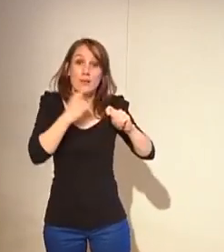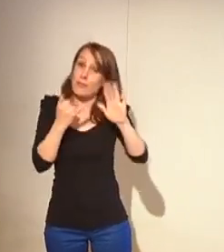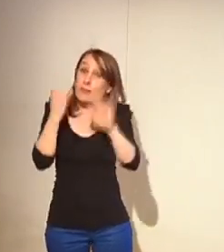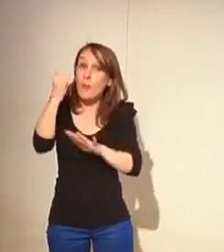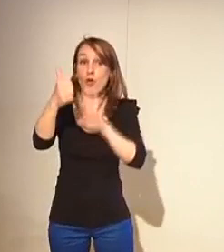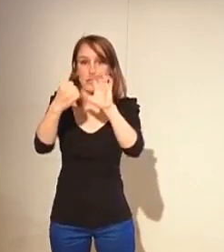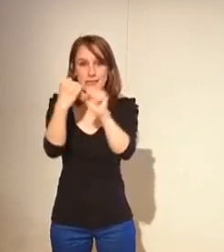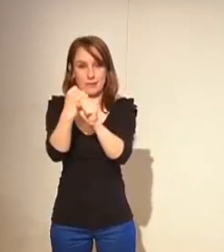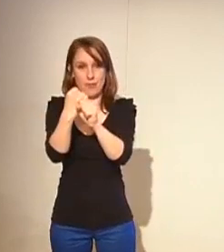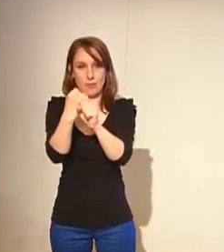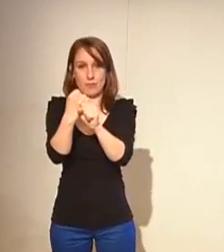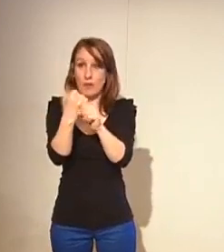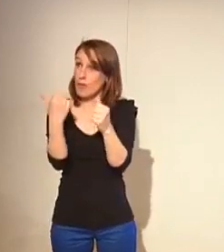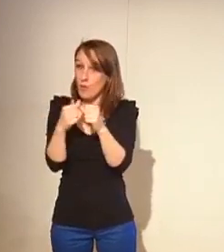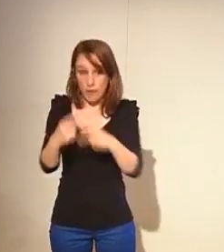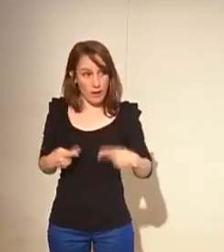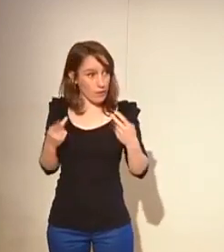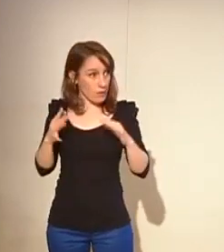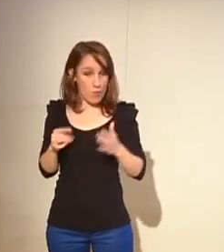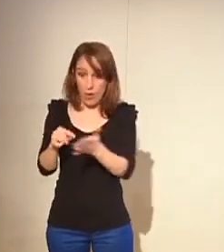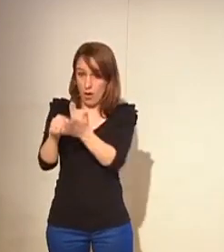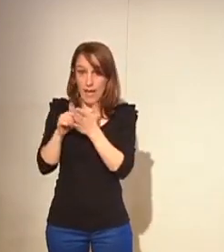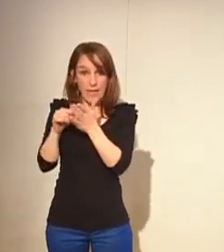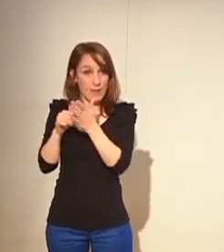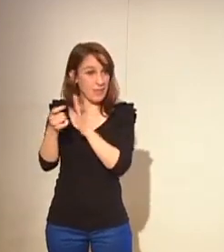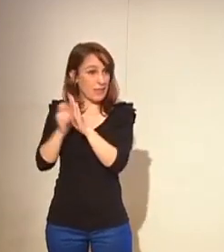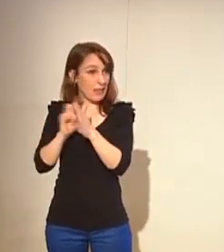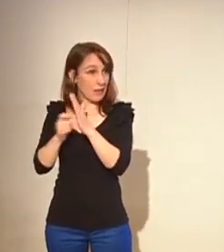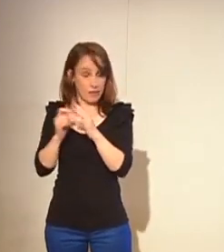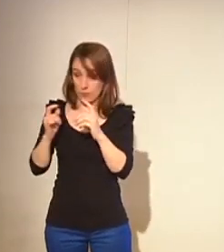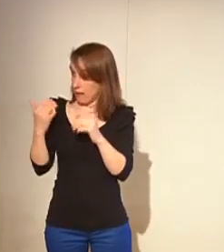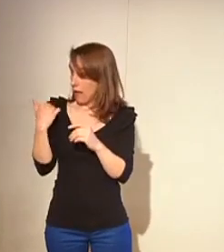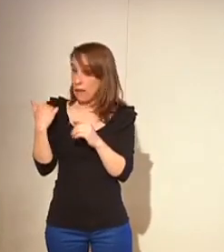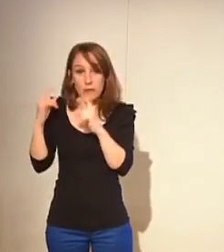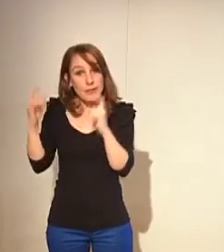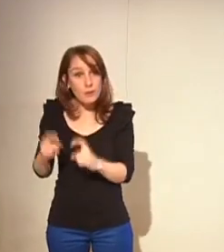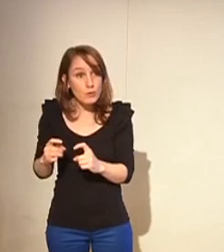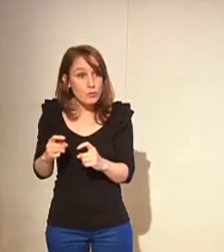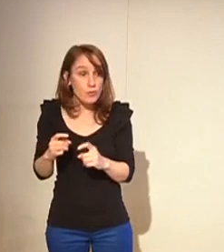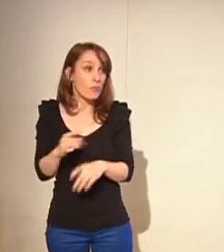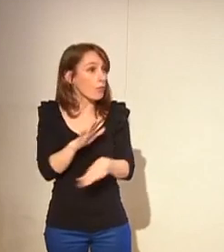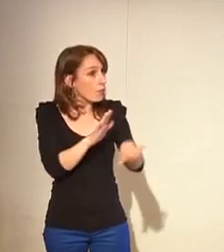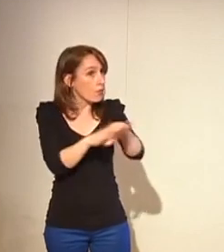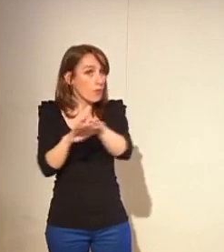venir avec cette indemnité que vous avez u c'est pas facile